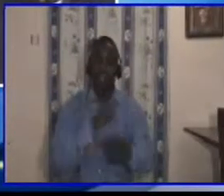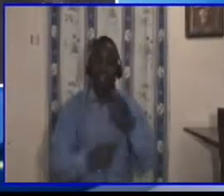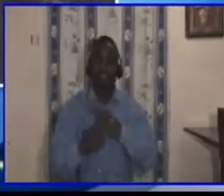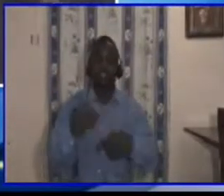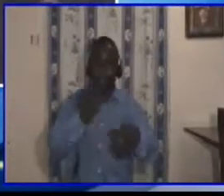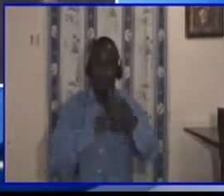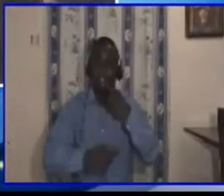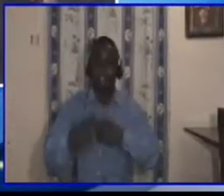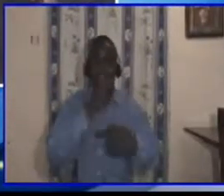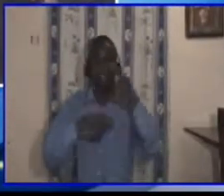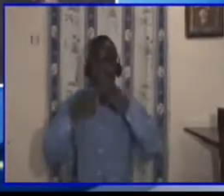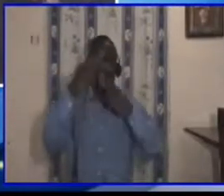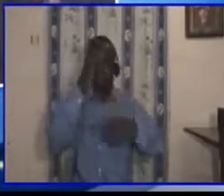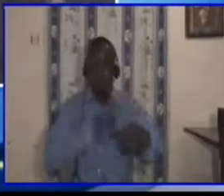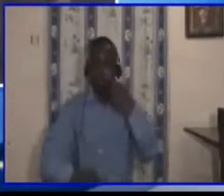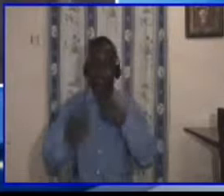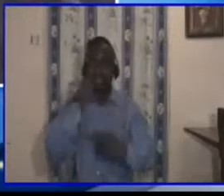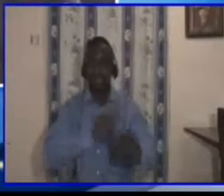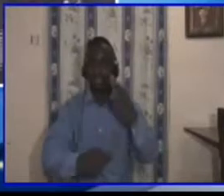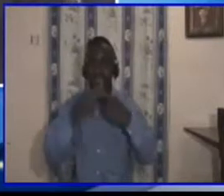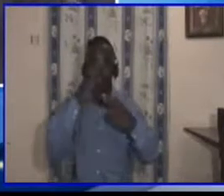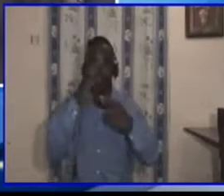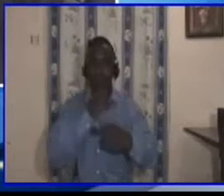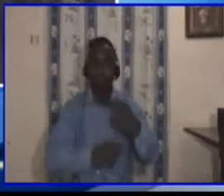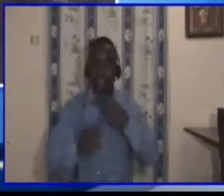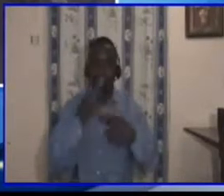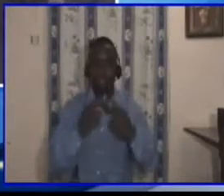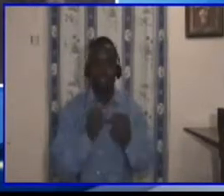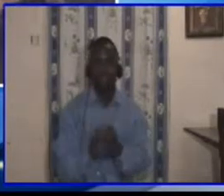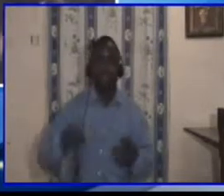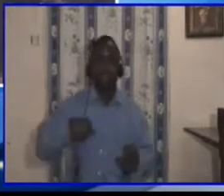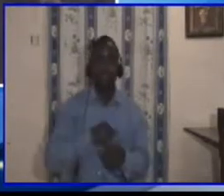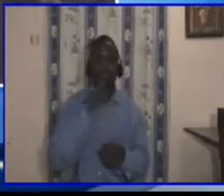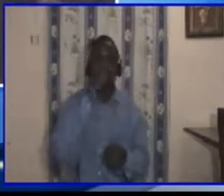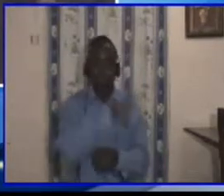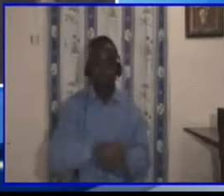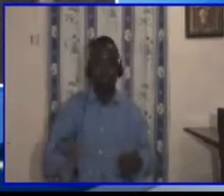noi aspettiamo che gli venga nel nostro tempo